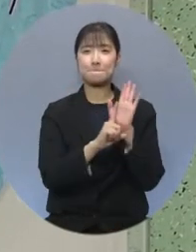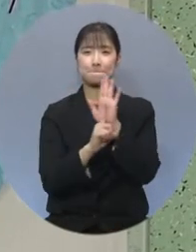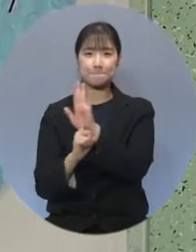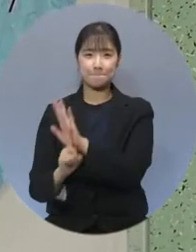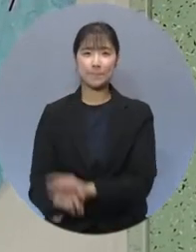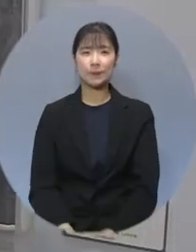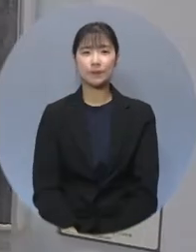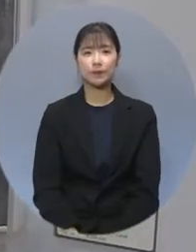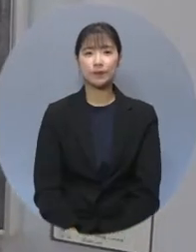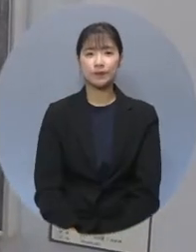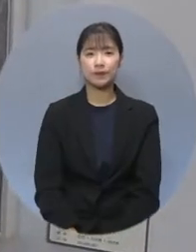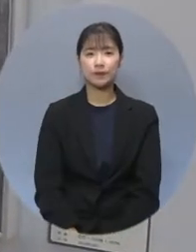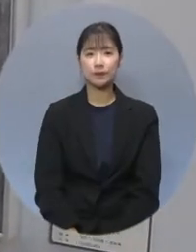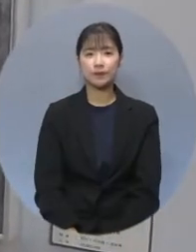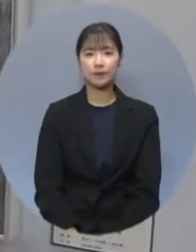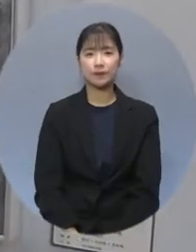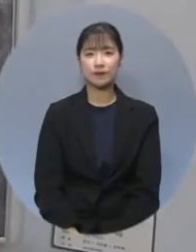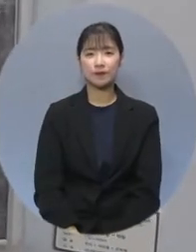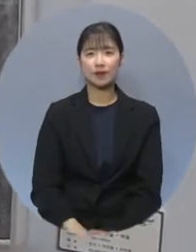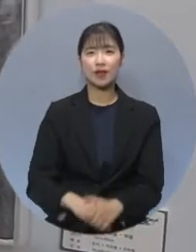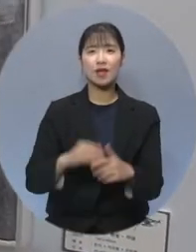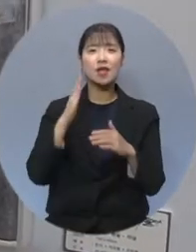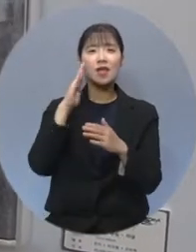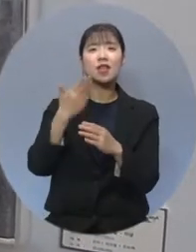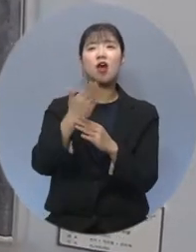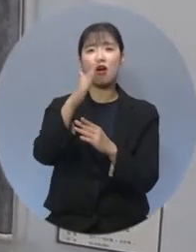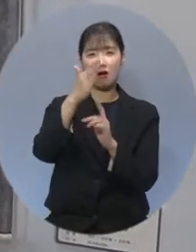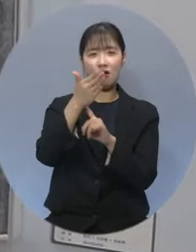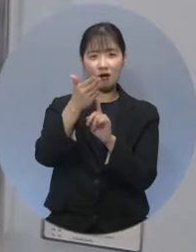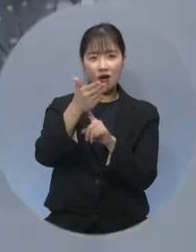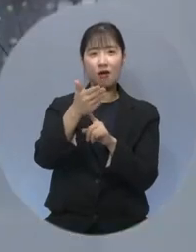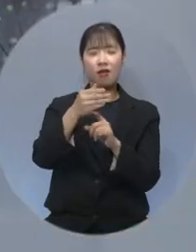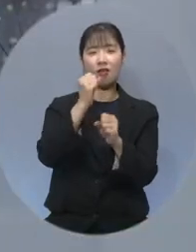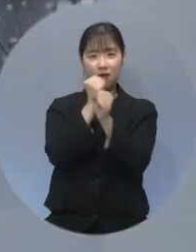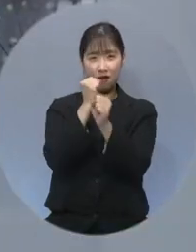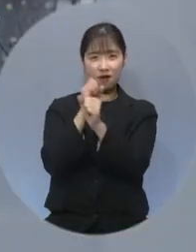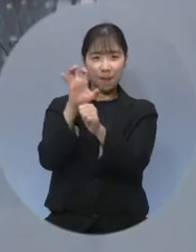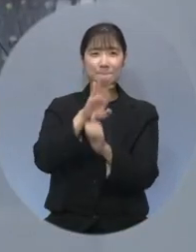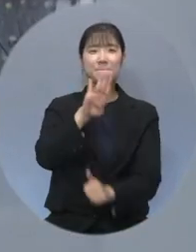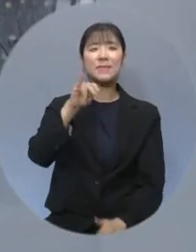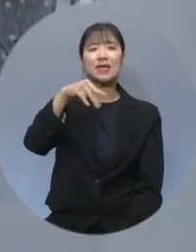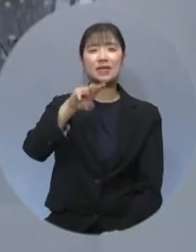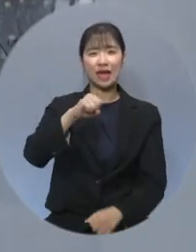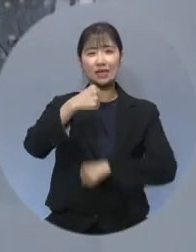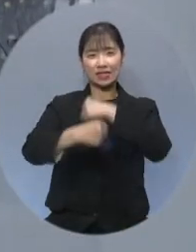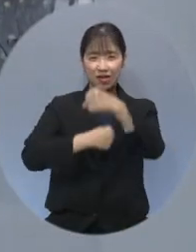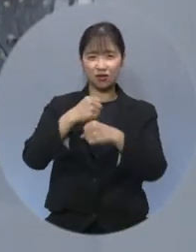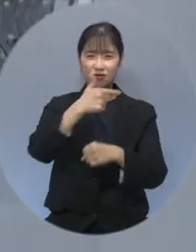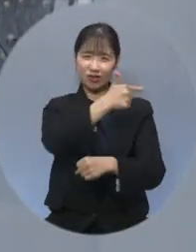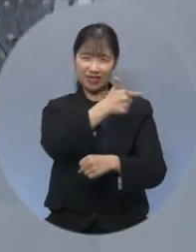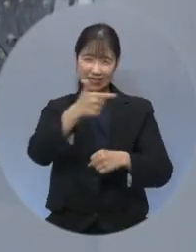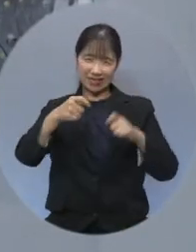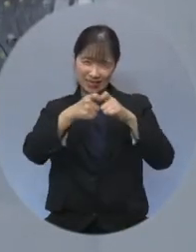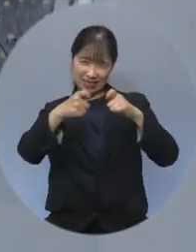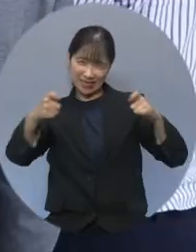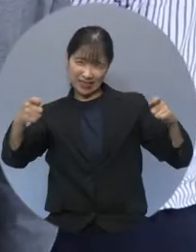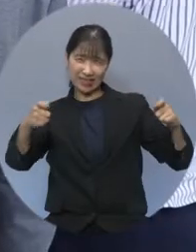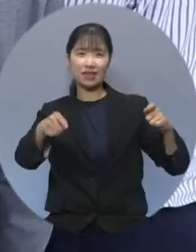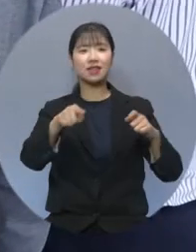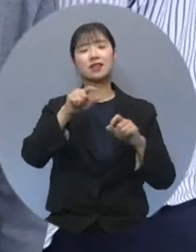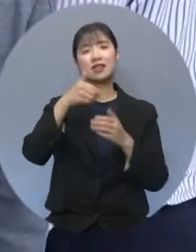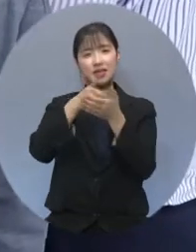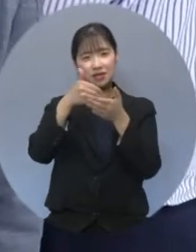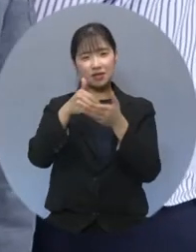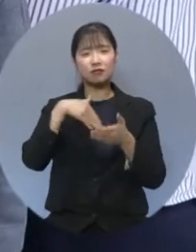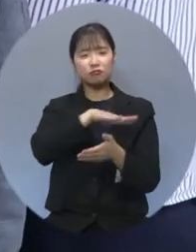있습니다. 깃털을 배경으로 한 비상 자유라는 작품은 긴 포물선을 표현해 우리가 꿈꾸는